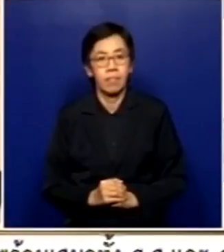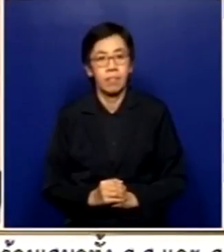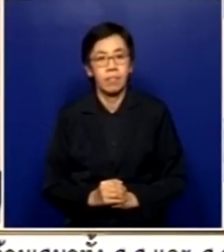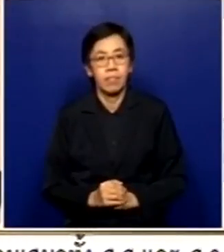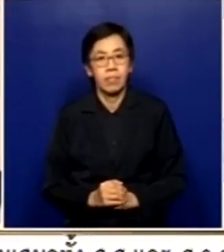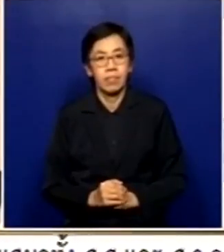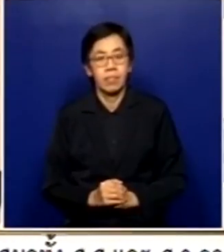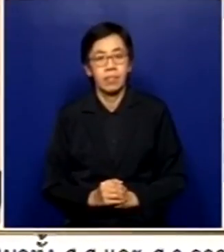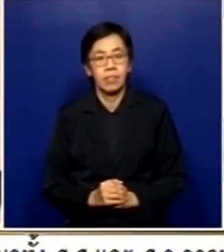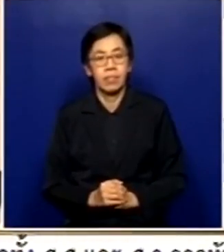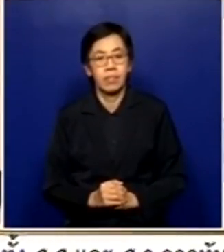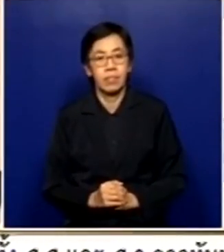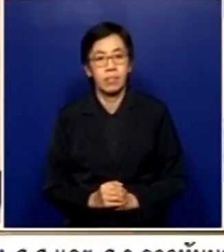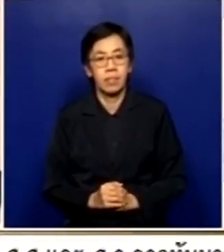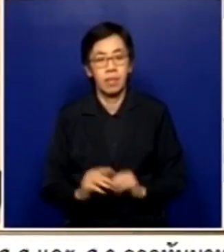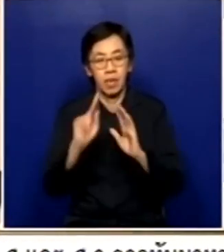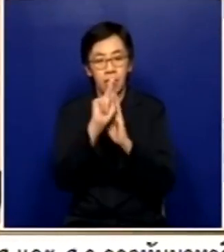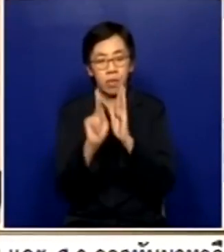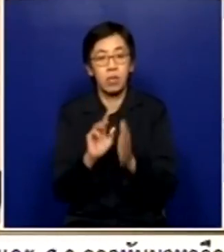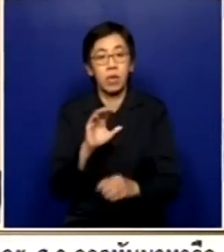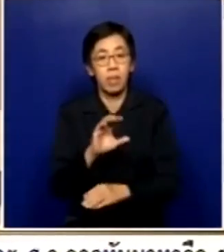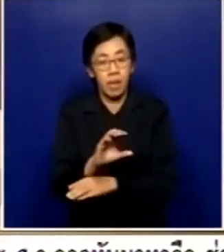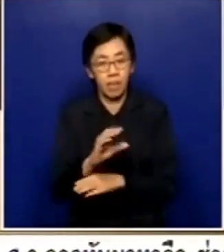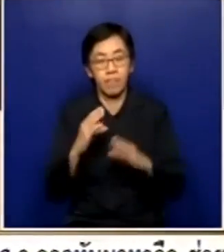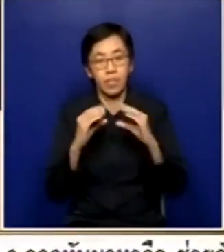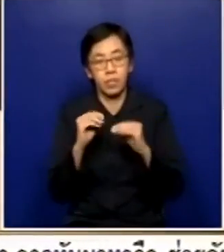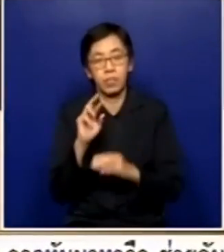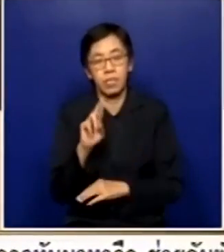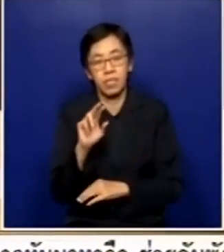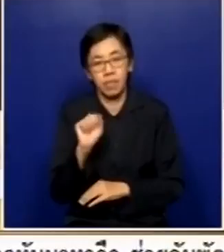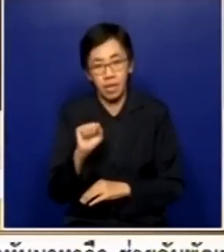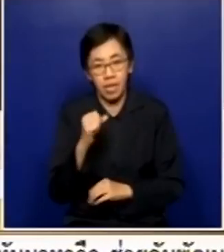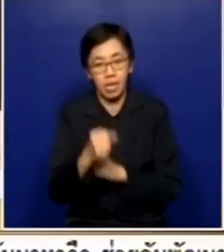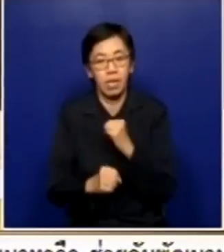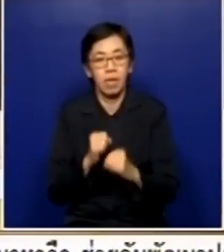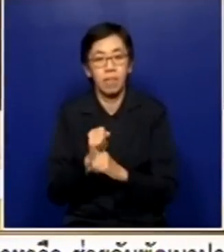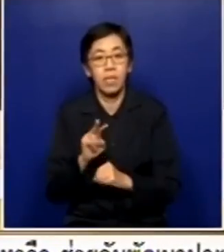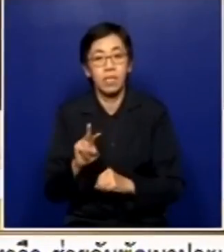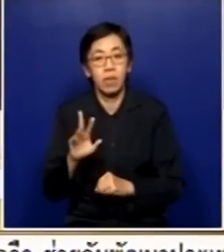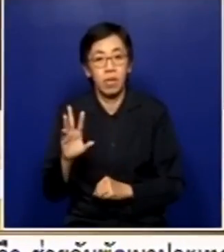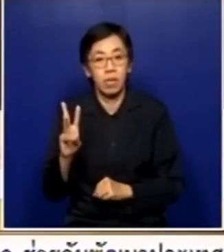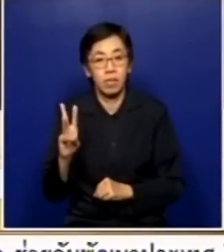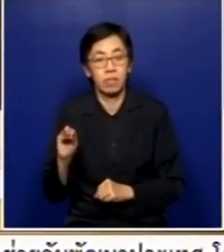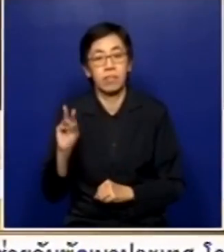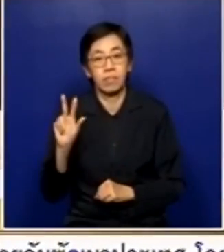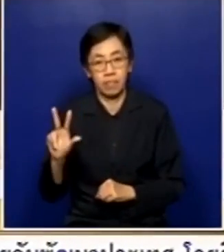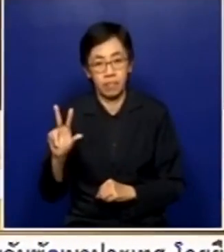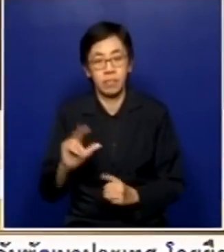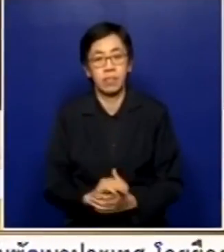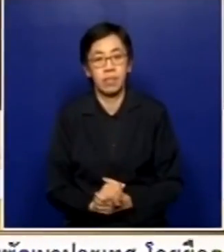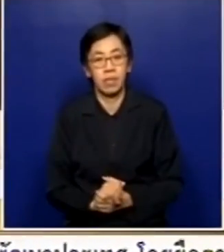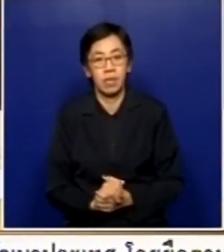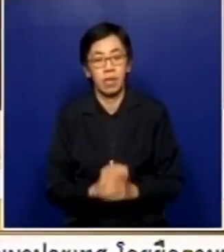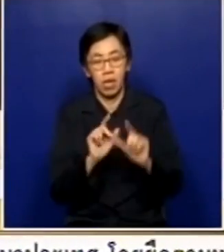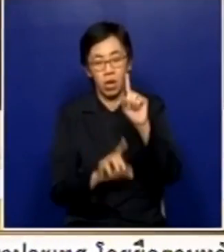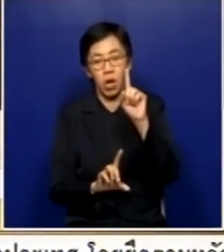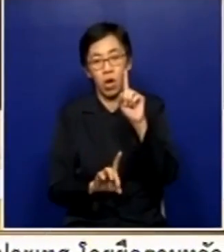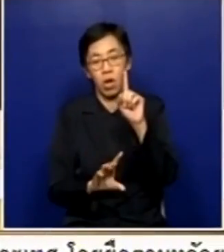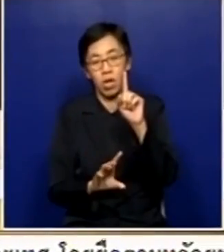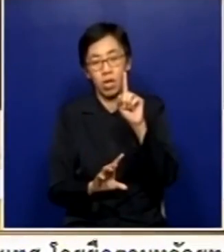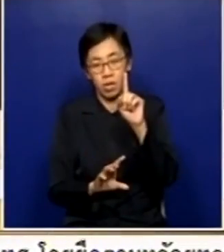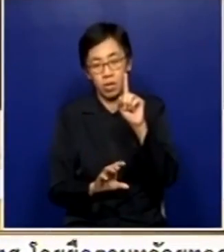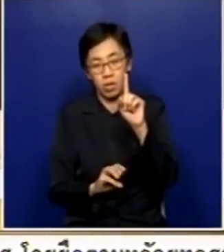นะครับด้วยข้อบังคับการประชุมรัฐสภาพ.ศ2563ก็ 116ก็